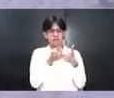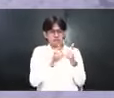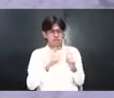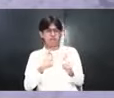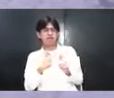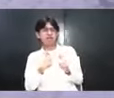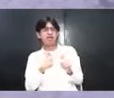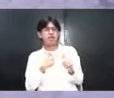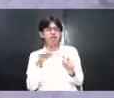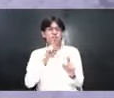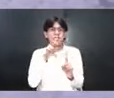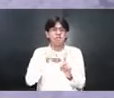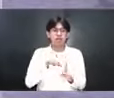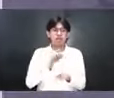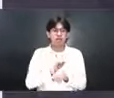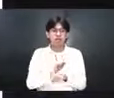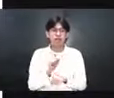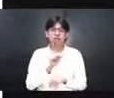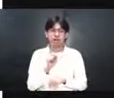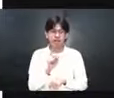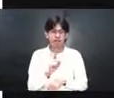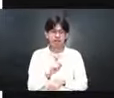Ano? Ito.